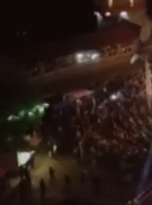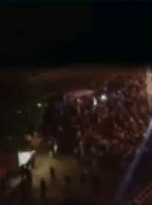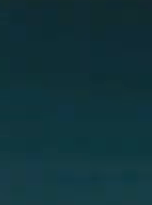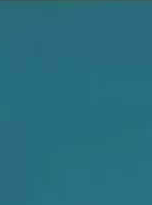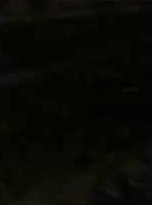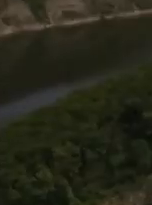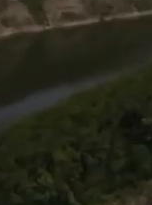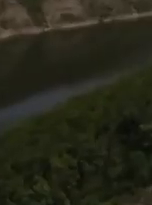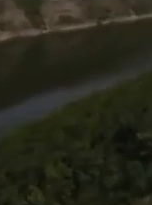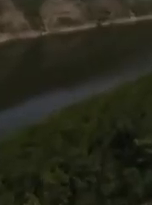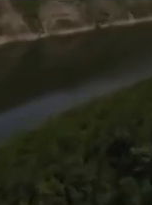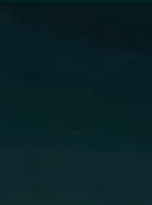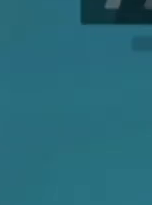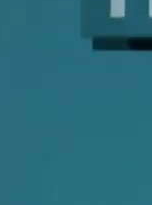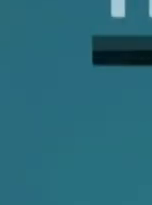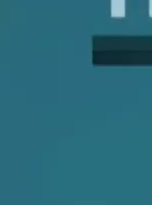Музика